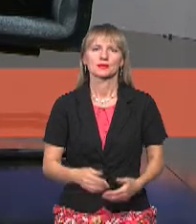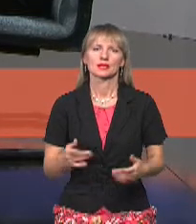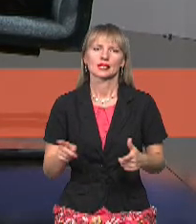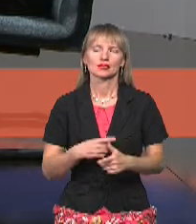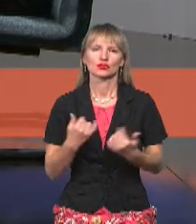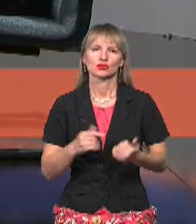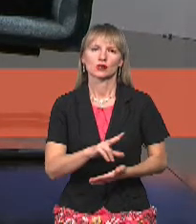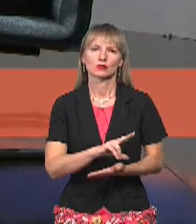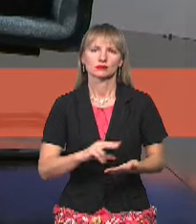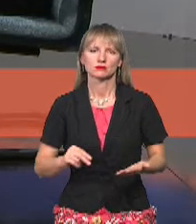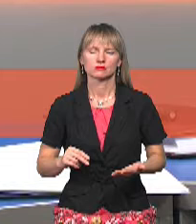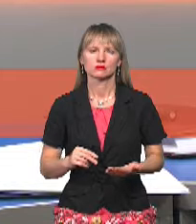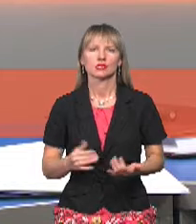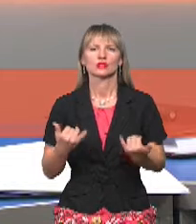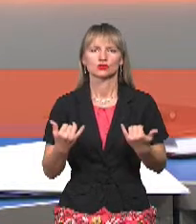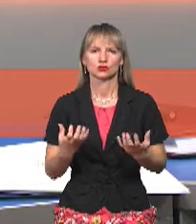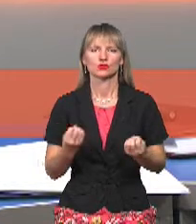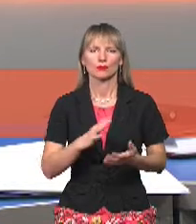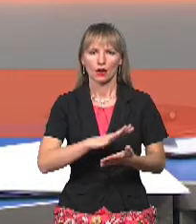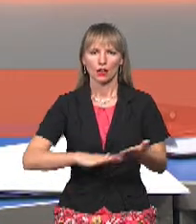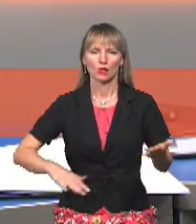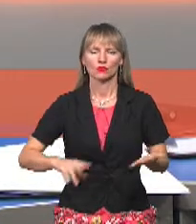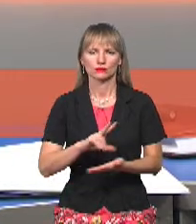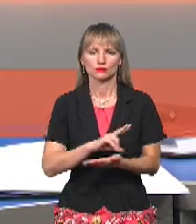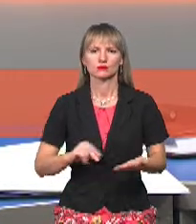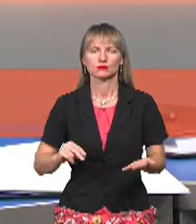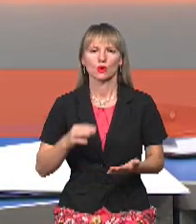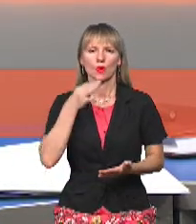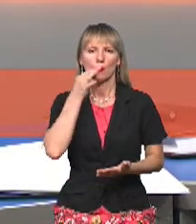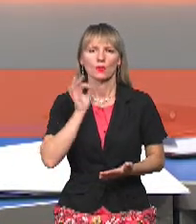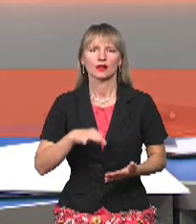приймаєте наразі, на сьогоднішній день? Наразі приймаємо.